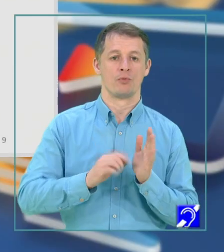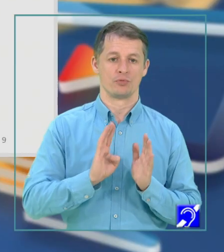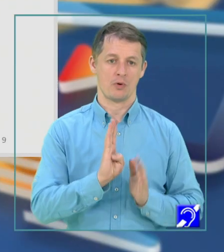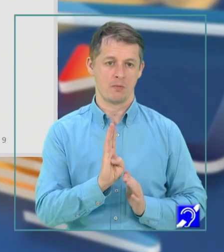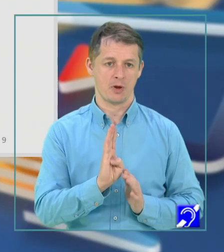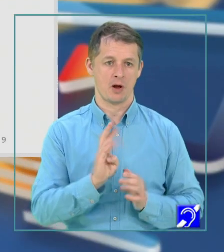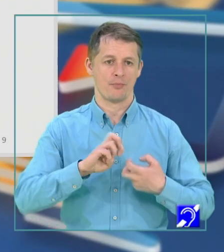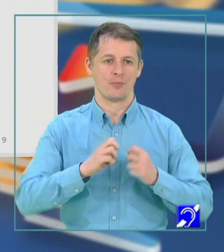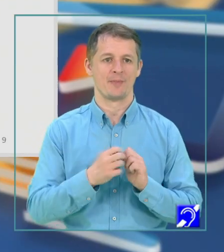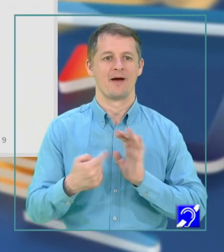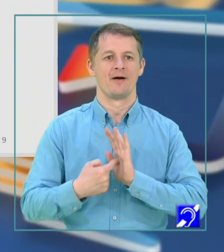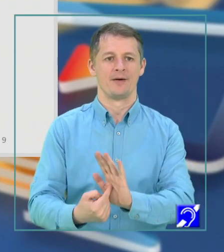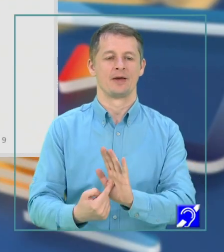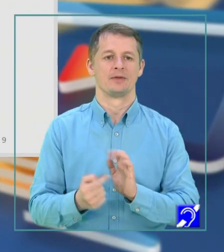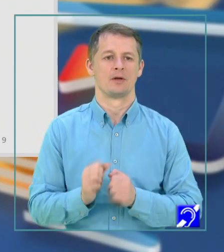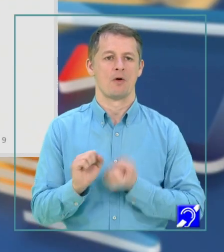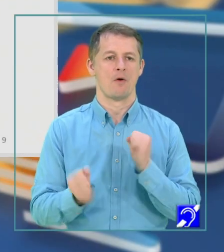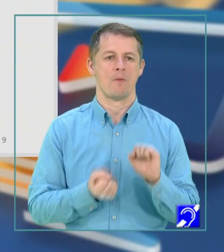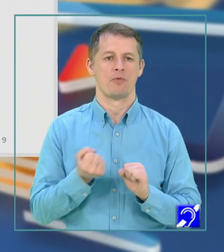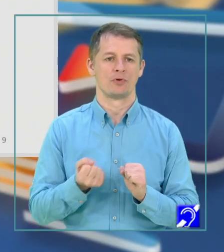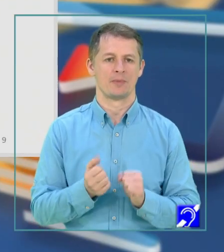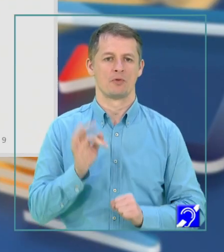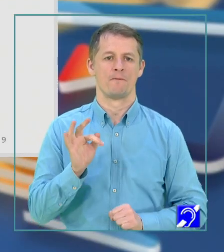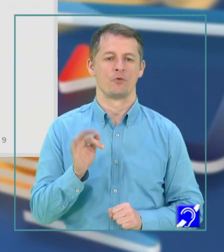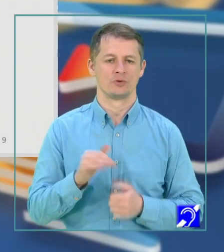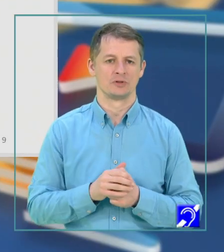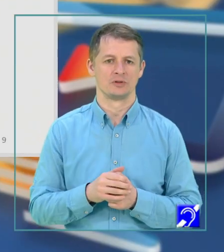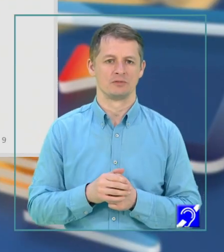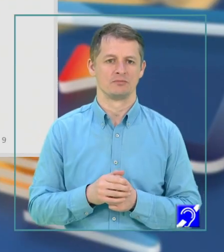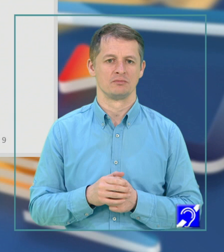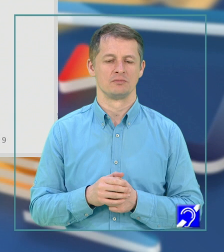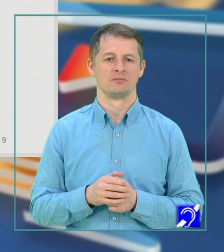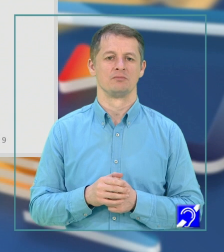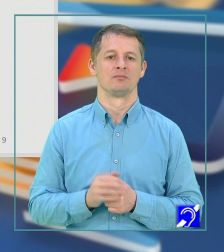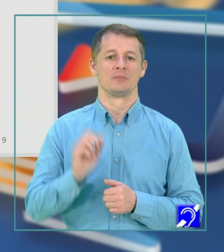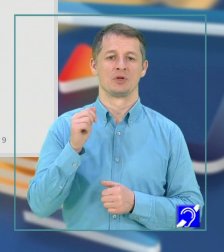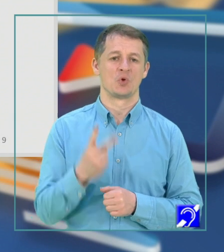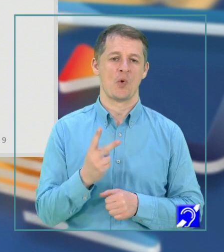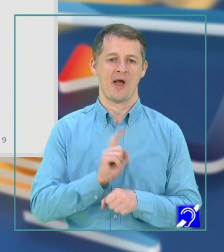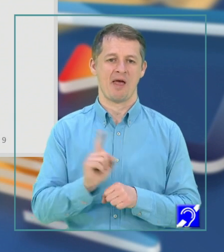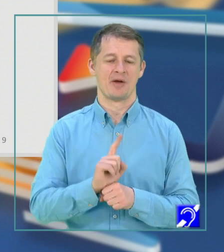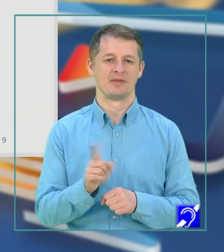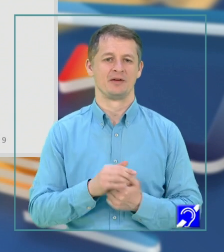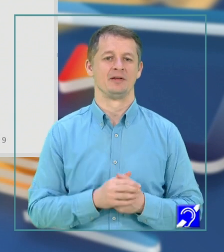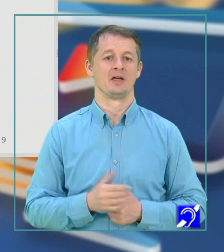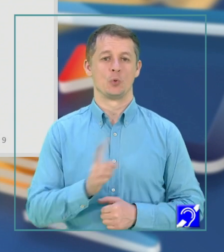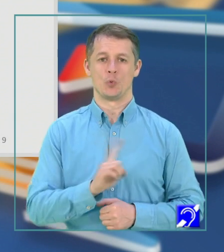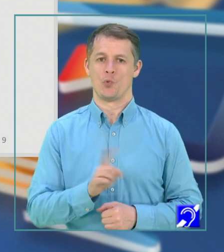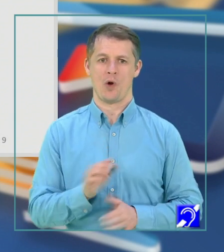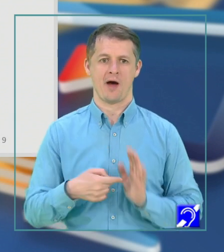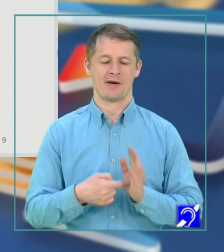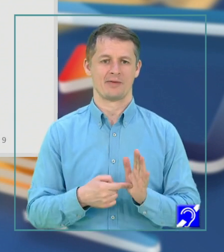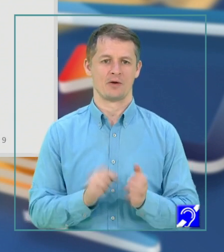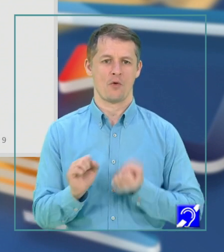problemei arată comportamentul funcției pe un compus de două elemente, dar nu